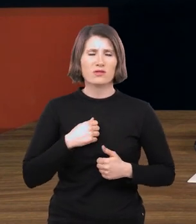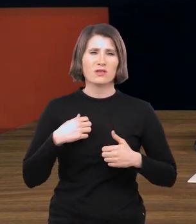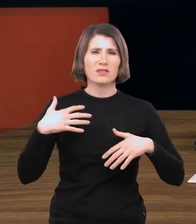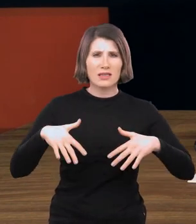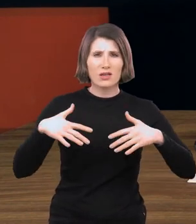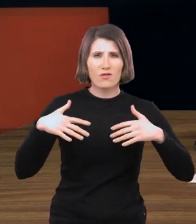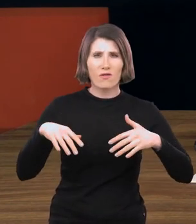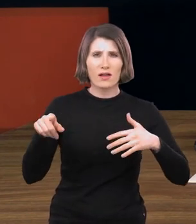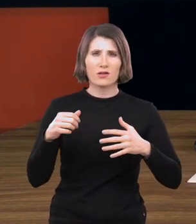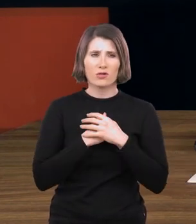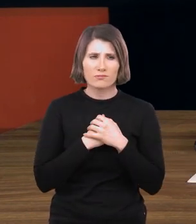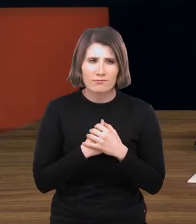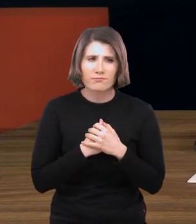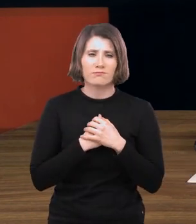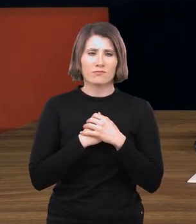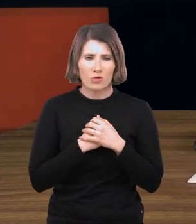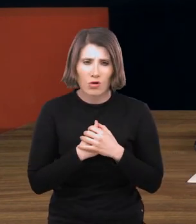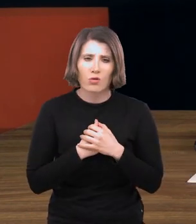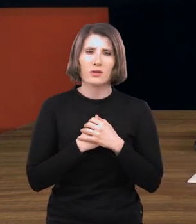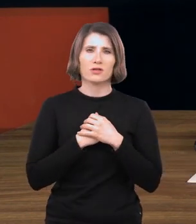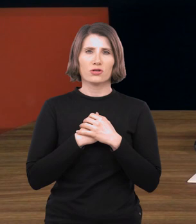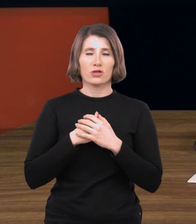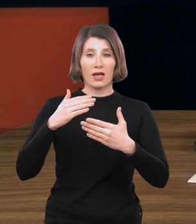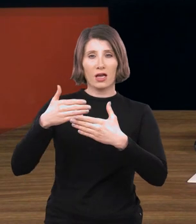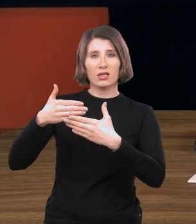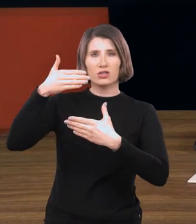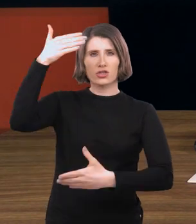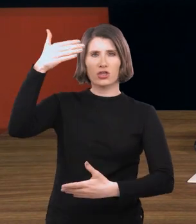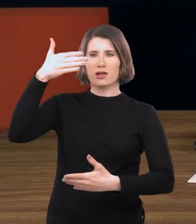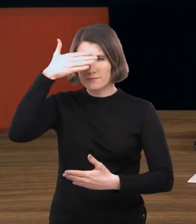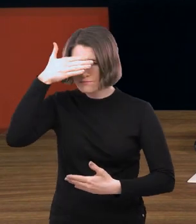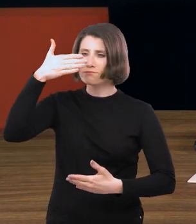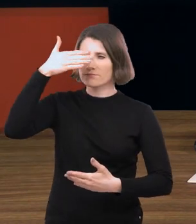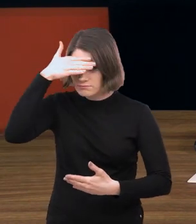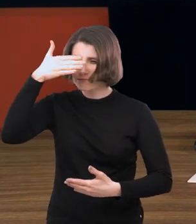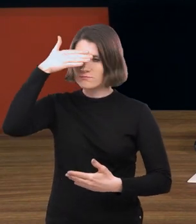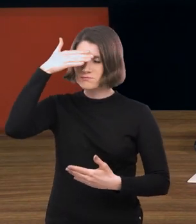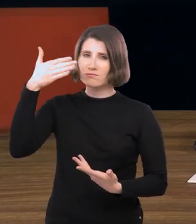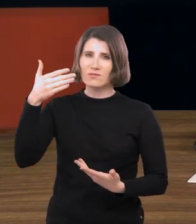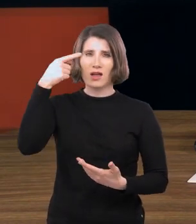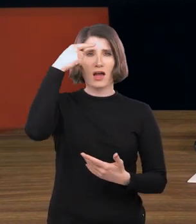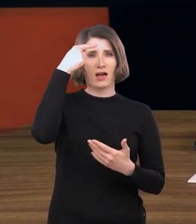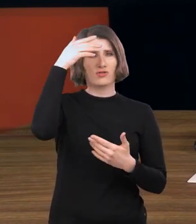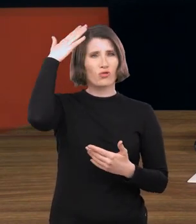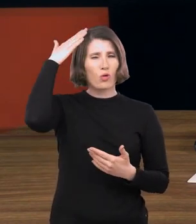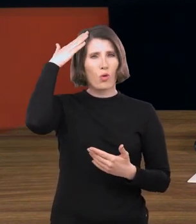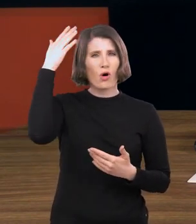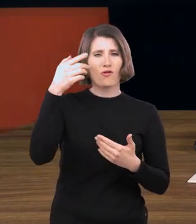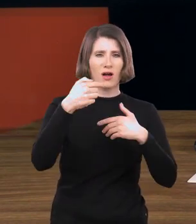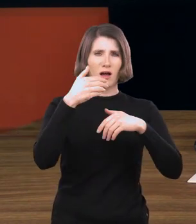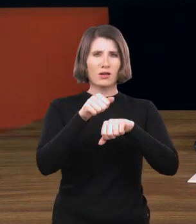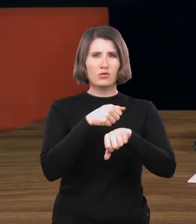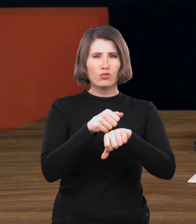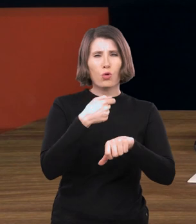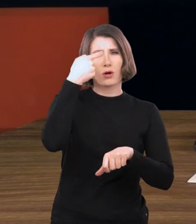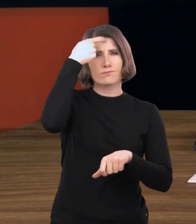zdenerwowany, zaczyna się kołysać, zaczyna uderzać głową w ścianę, aż rozetnie sobie skórę na głowie w taki